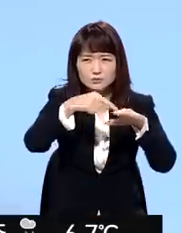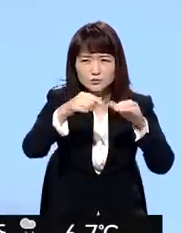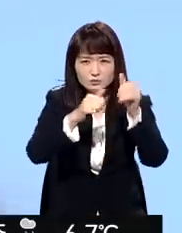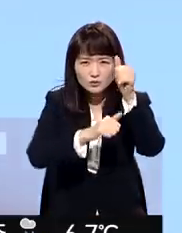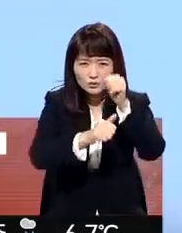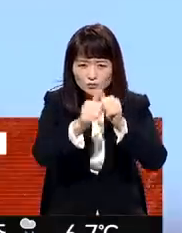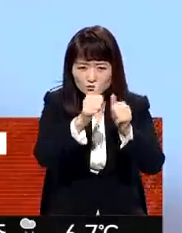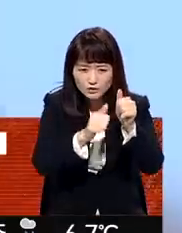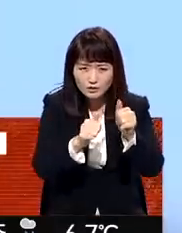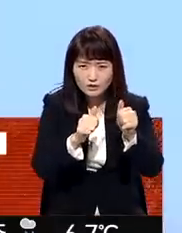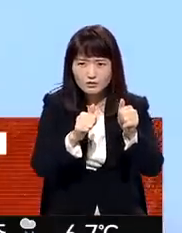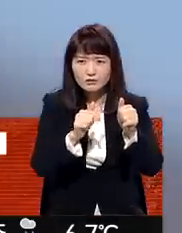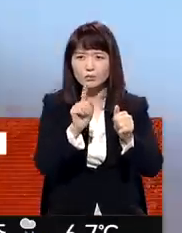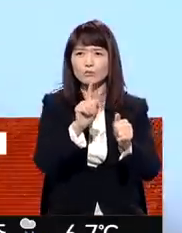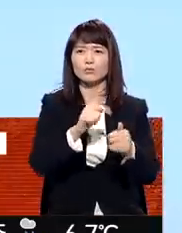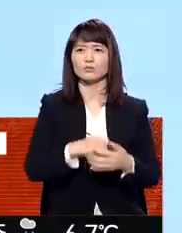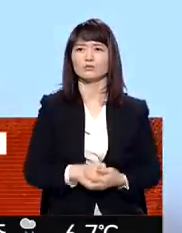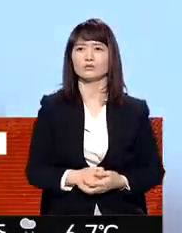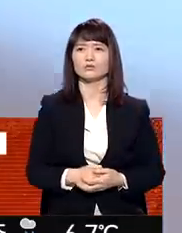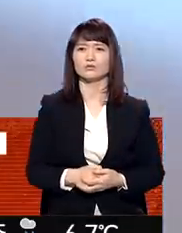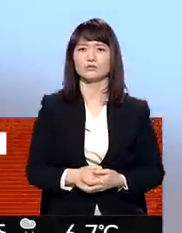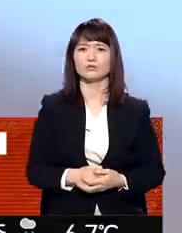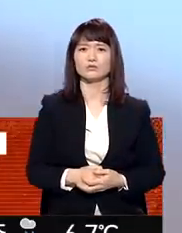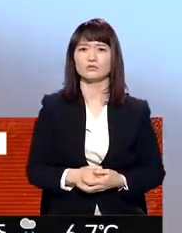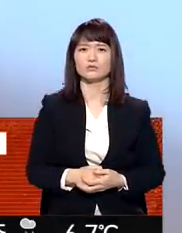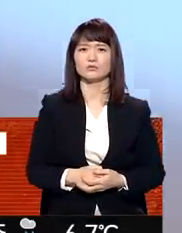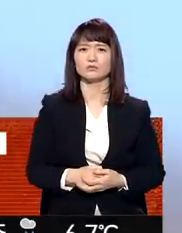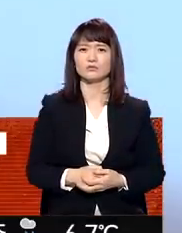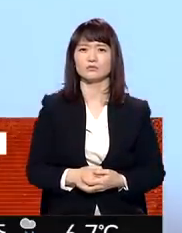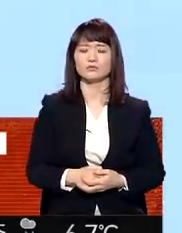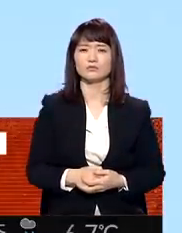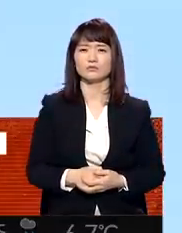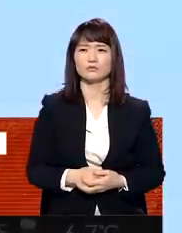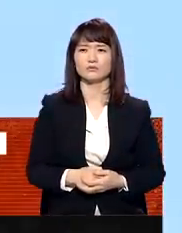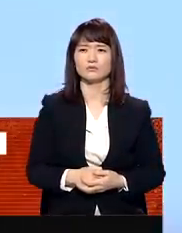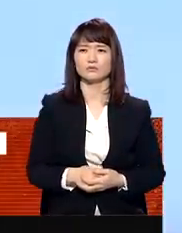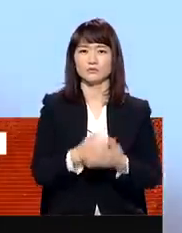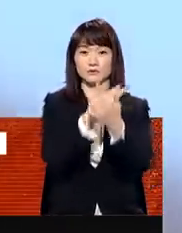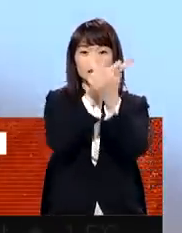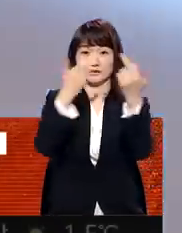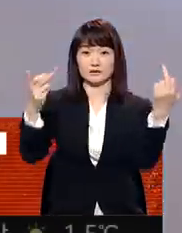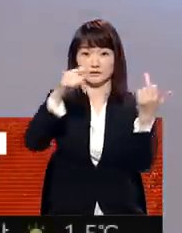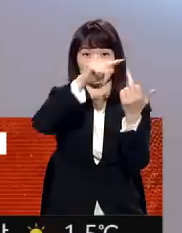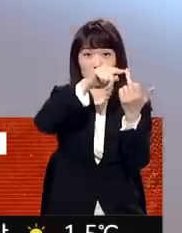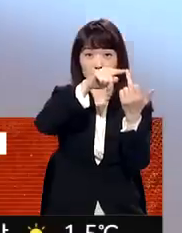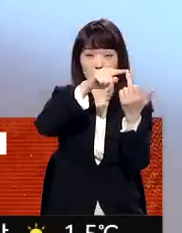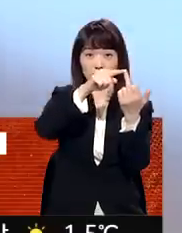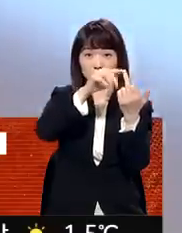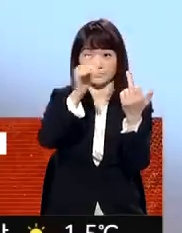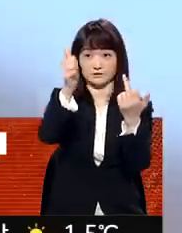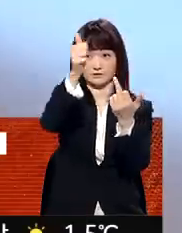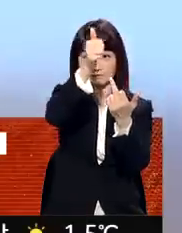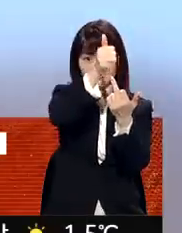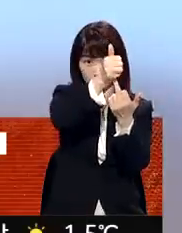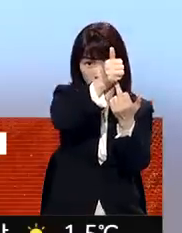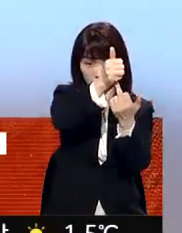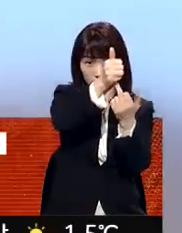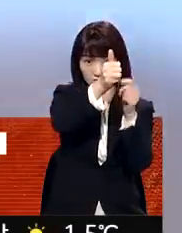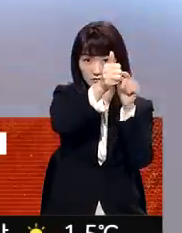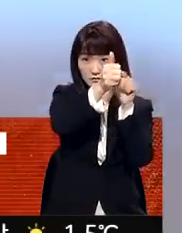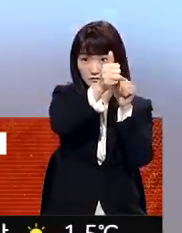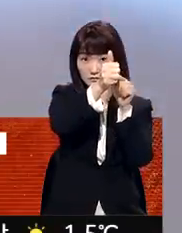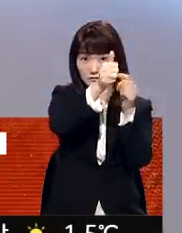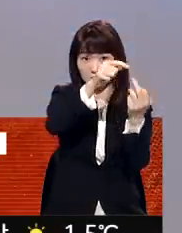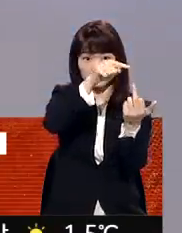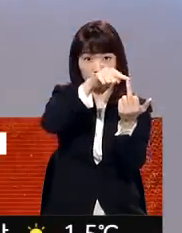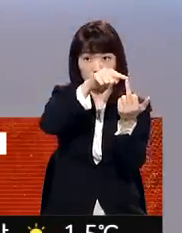난리가 난 거죠 예 여기서 끝이 아닙니다 여긴 산꼭대기 위해 사람 형체가 또서 있습니다 마찬가지로